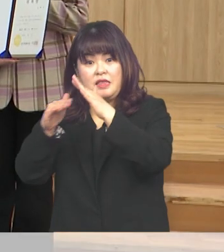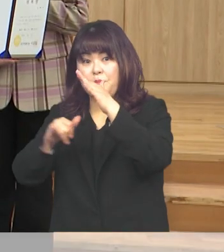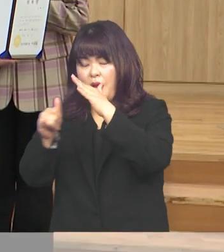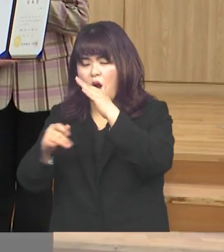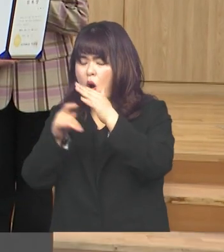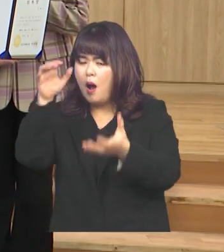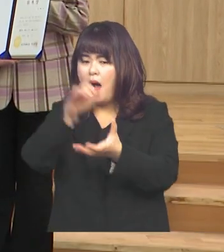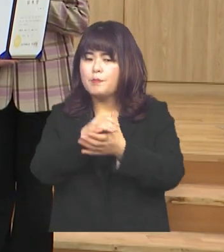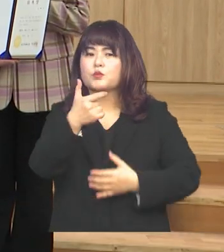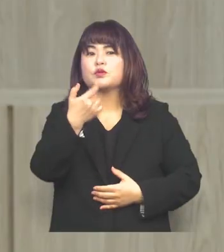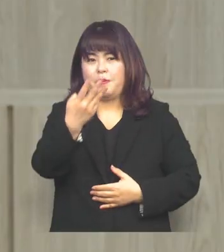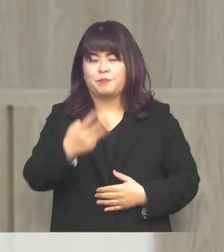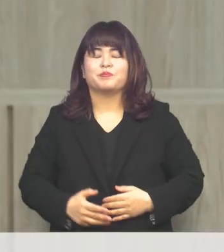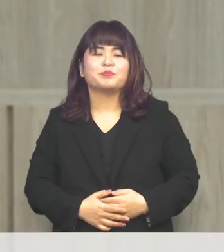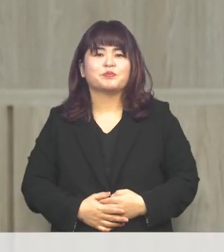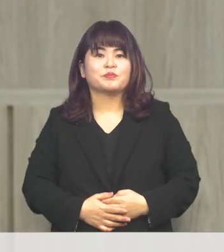63명으로 채워졌습니다.